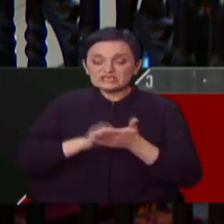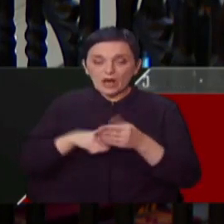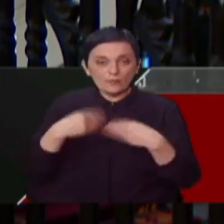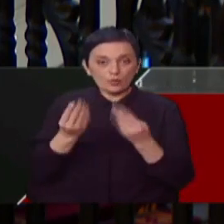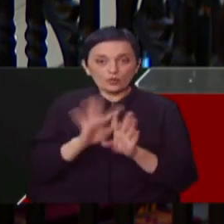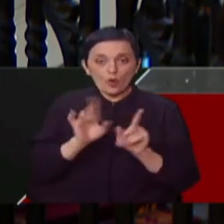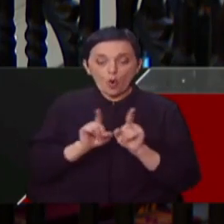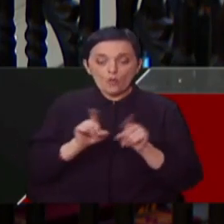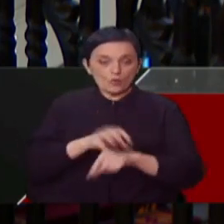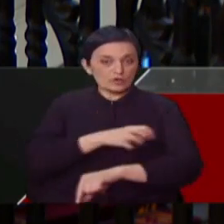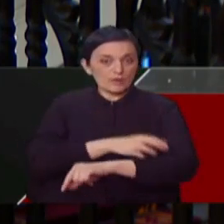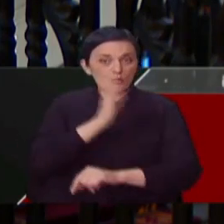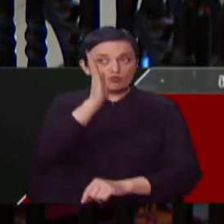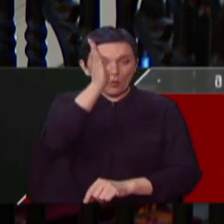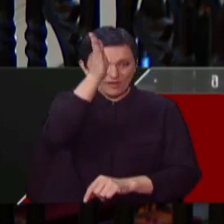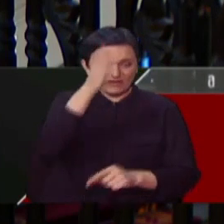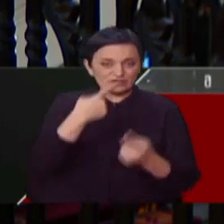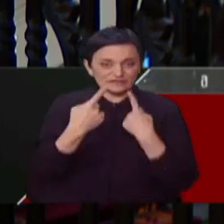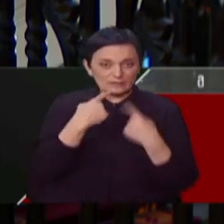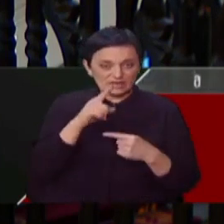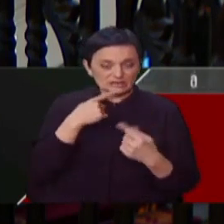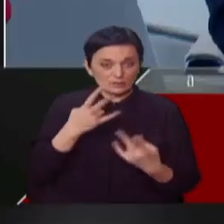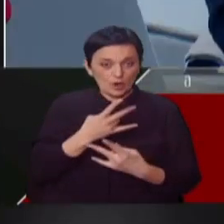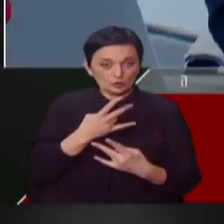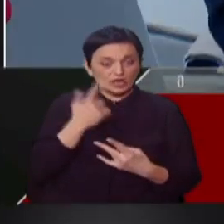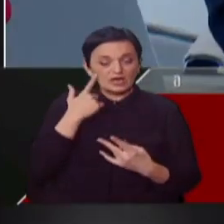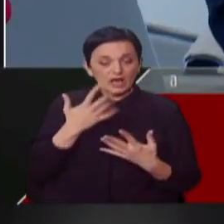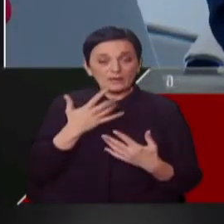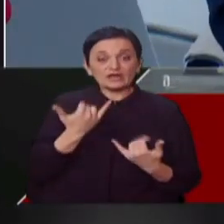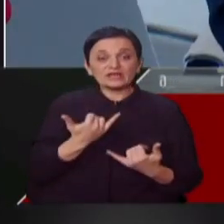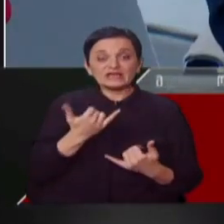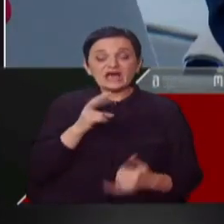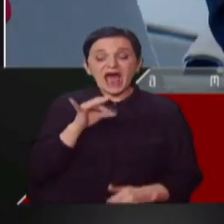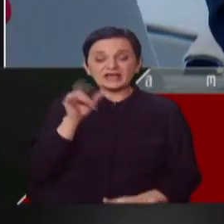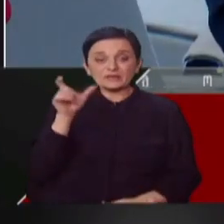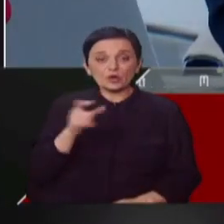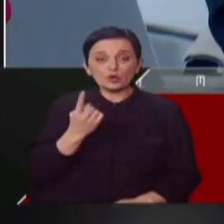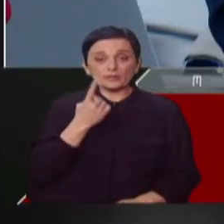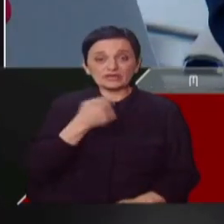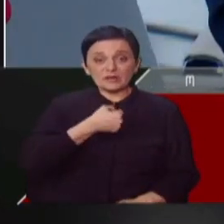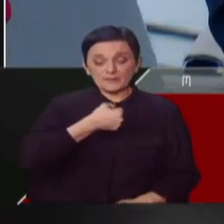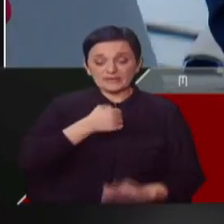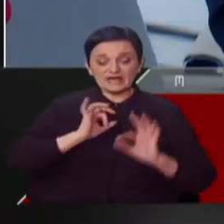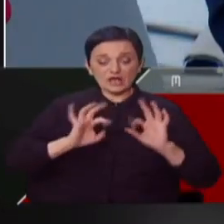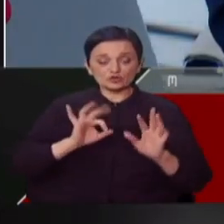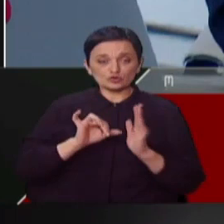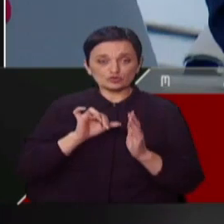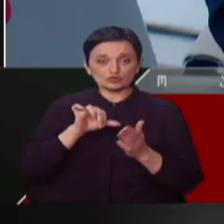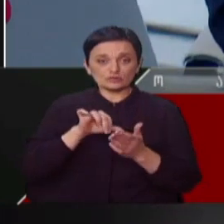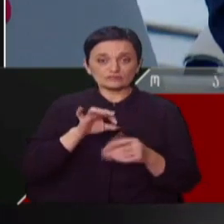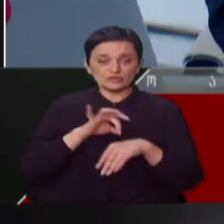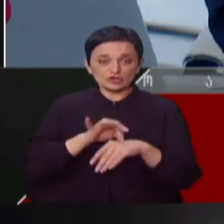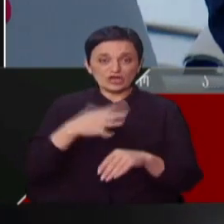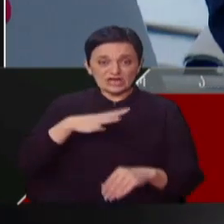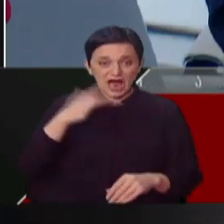არცერთ ოპოზიციური პარტიას მომავალში ვსაუბრობ. Რა თქმა უნდა. ასე კი, ბატონო ბატა, დღეს ირაკლი ღარიბაშვილმა პირველი პრესკონფერენცია ჩაატარა პარტია